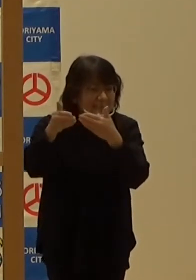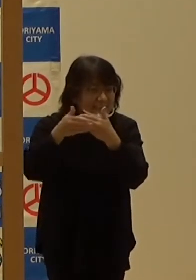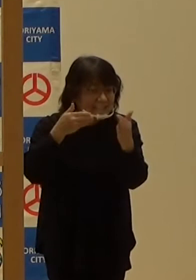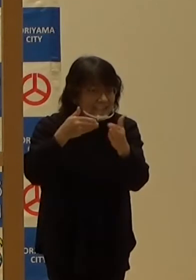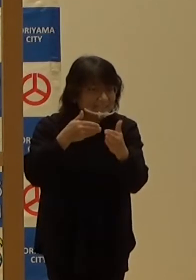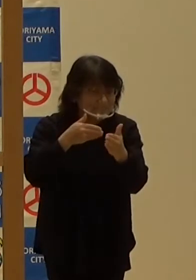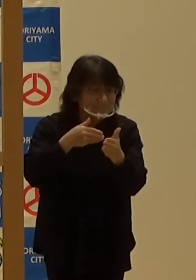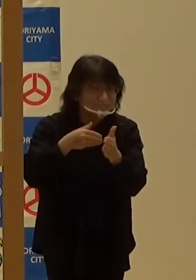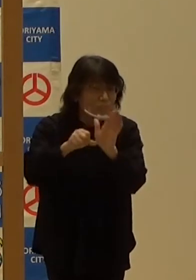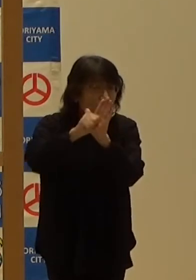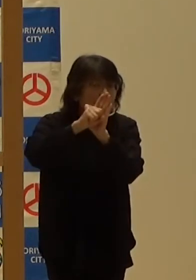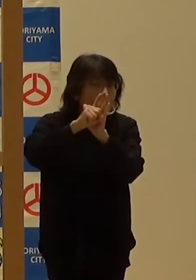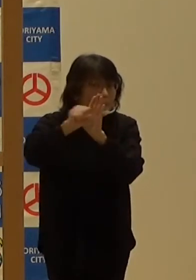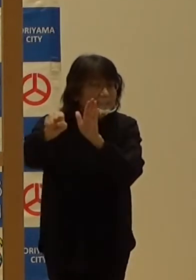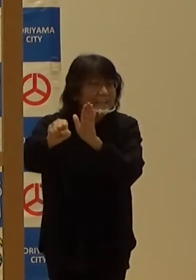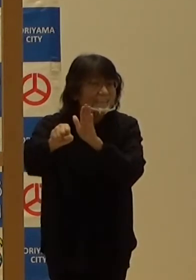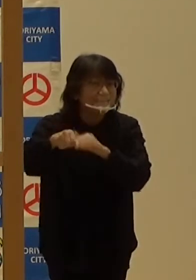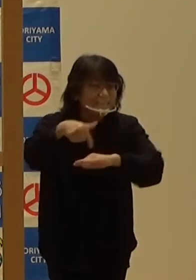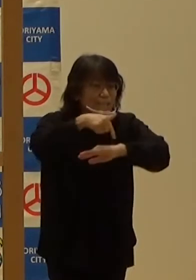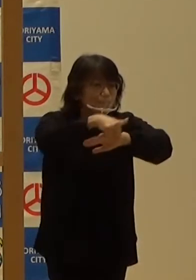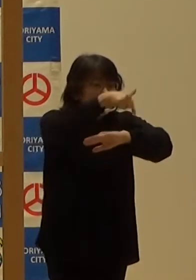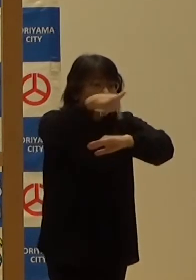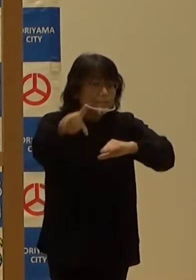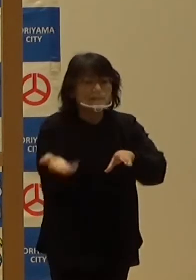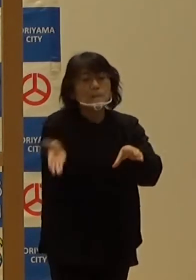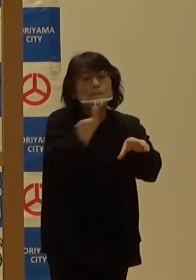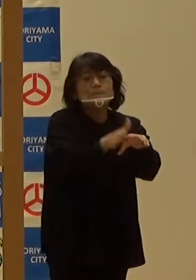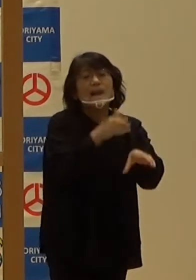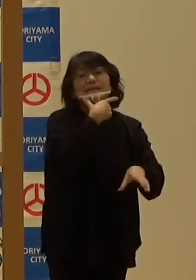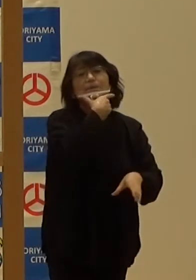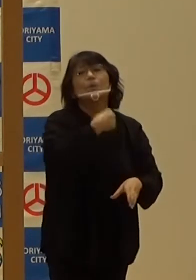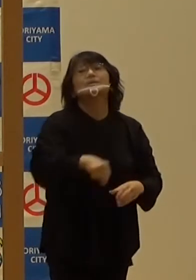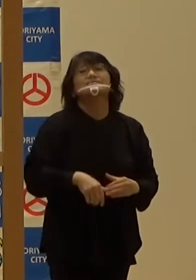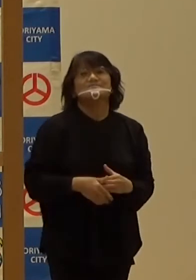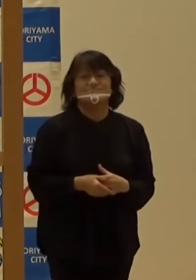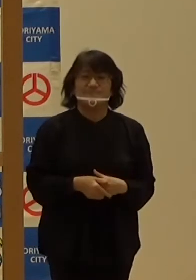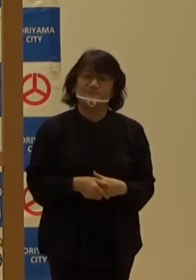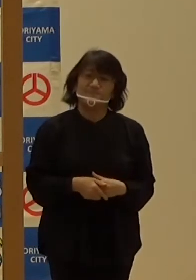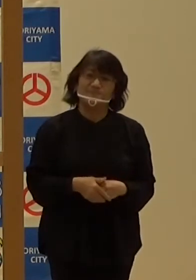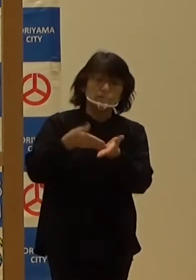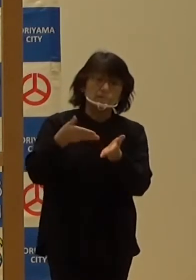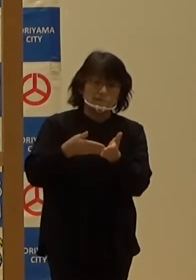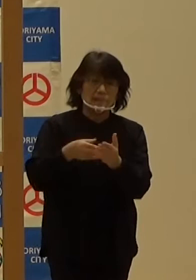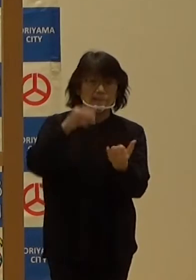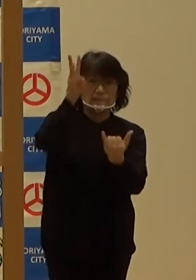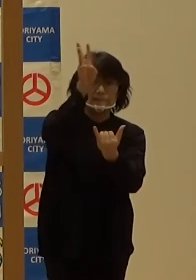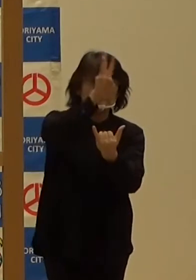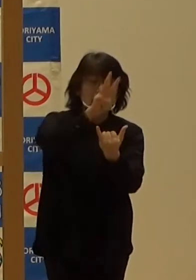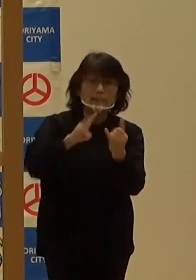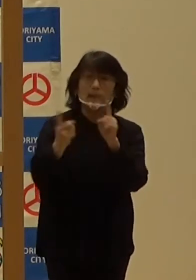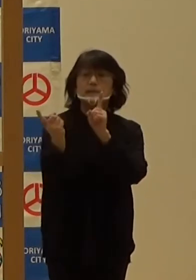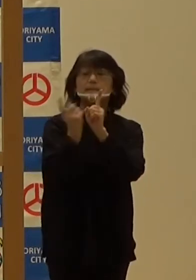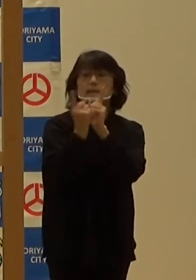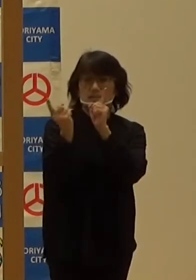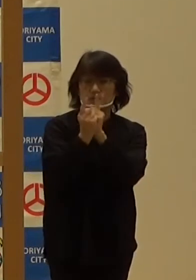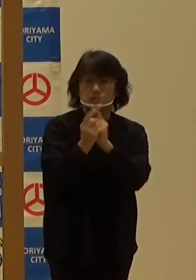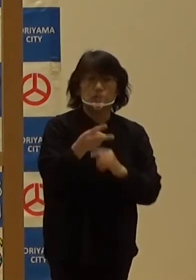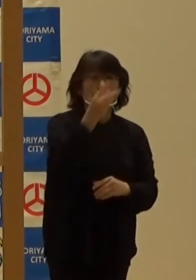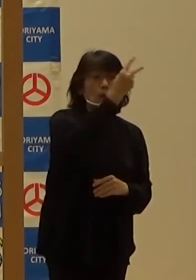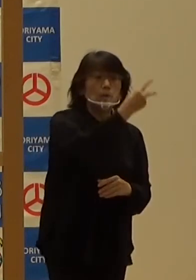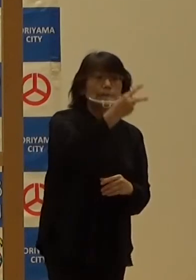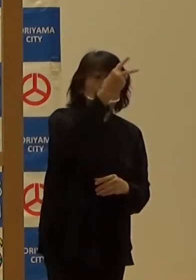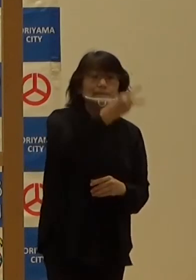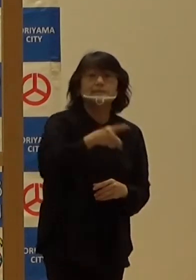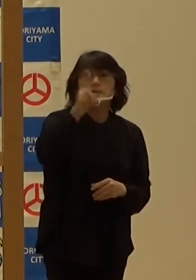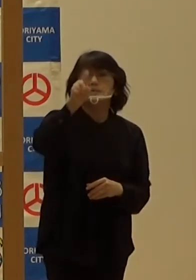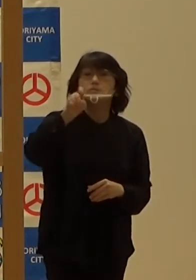プロジェクトの中に組み込んでいただきたいと思いますが、先ほど安全ですという面については2011年